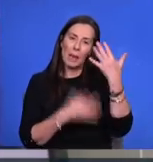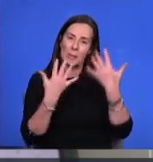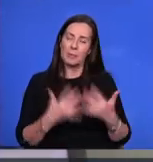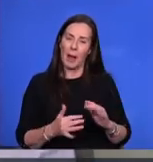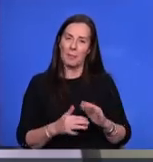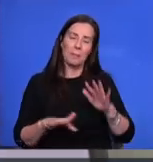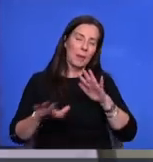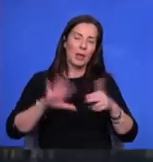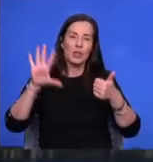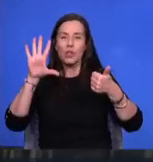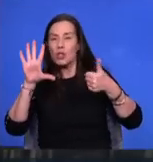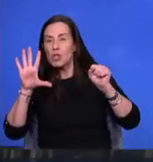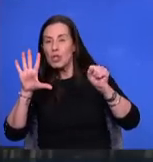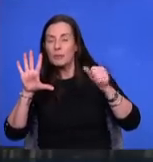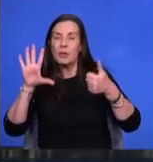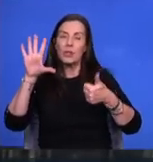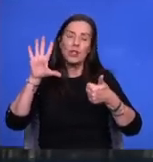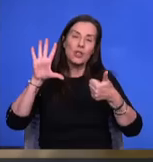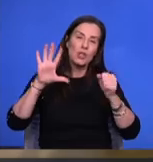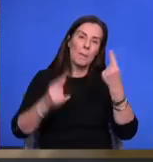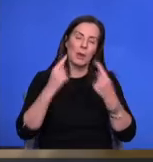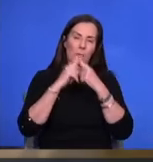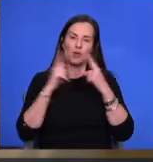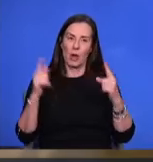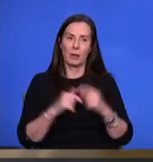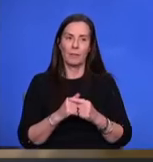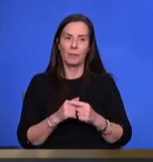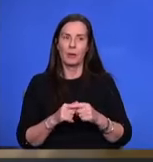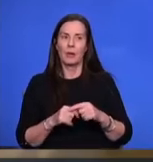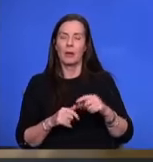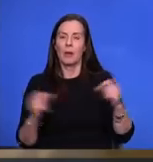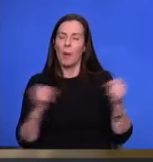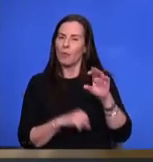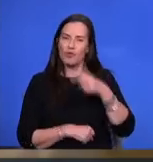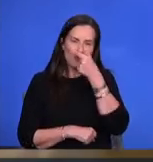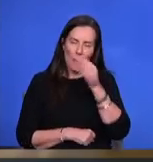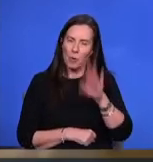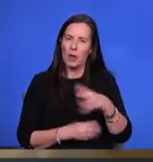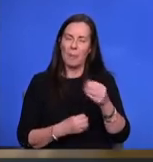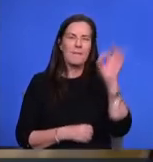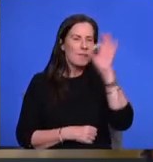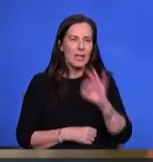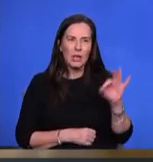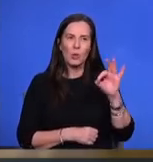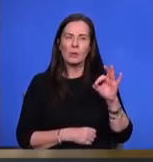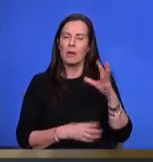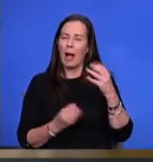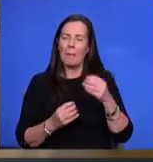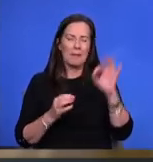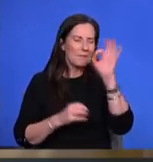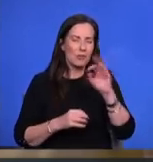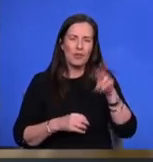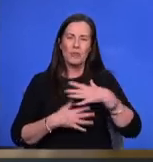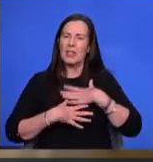בסביבות 60 פלוס מקרים בשנה. בעונת החורף יש לנו שפעות ויש לנו הרבה מאוד וירוסים של מערכת הנשימה, הרבה מאוד נגיפים של מערכת